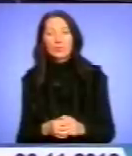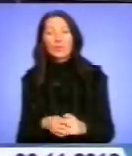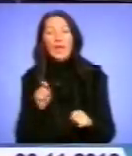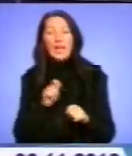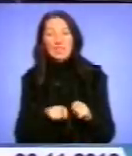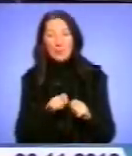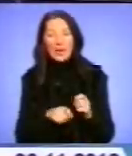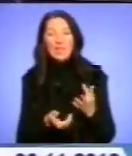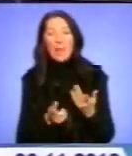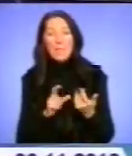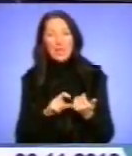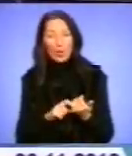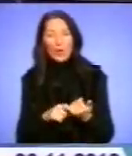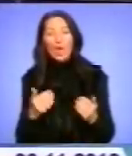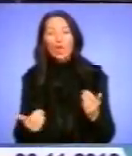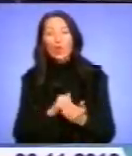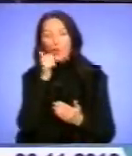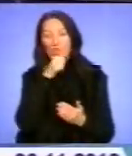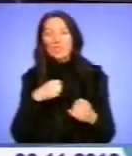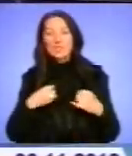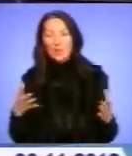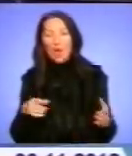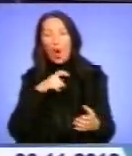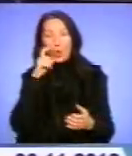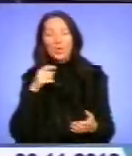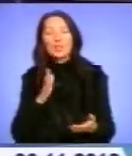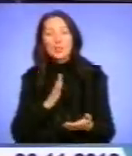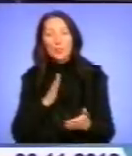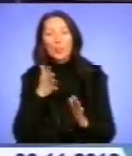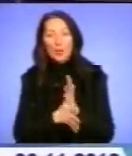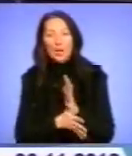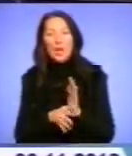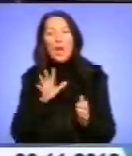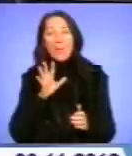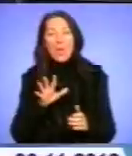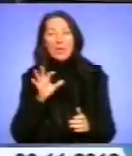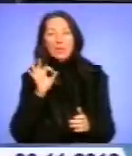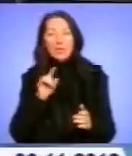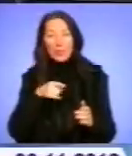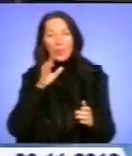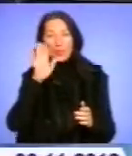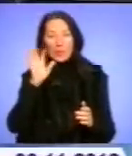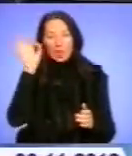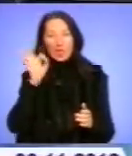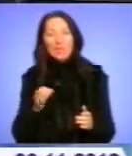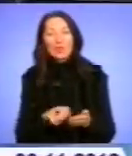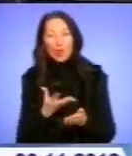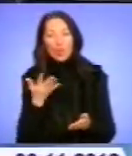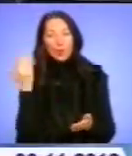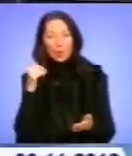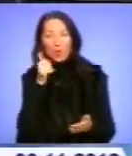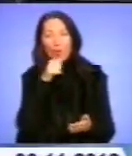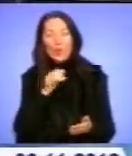Експерти підрахували, новорічні свята українцям обійдуться на 5,5% дорожче, ніж минулого року. Незважаючи